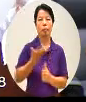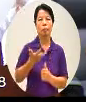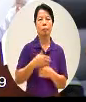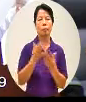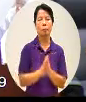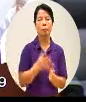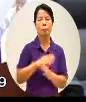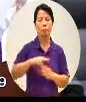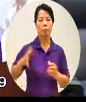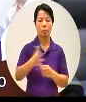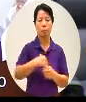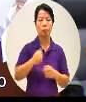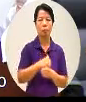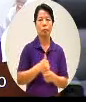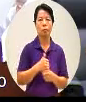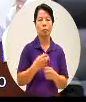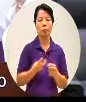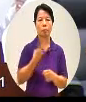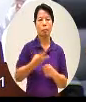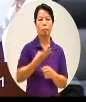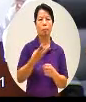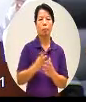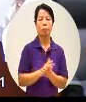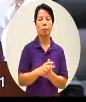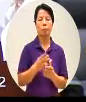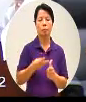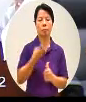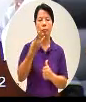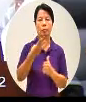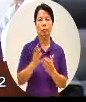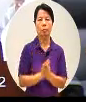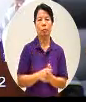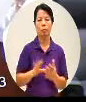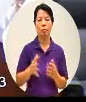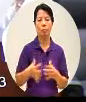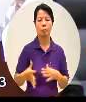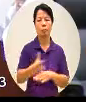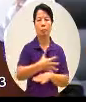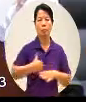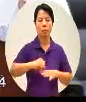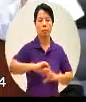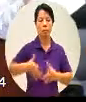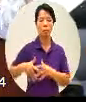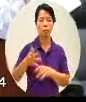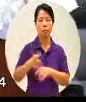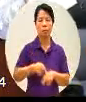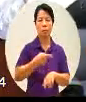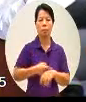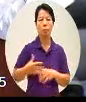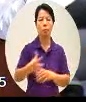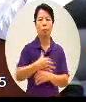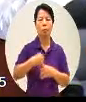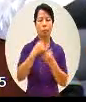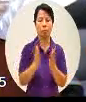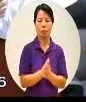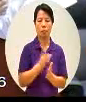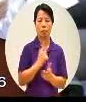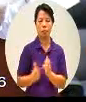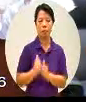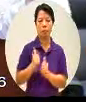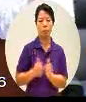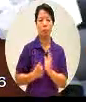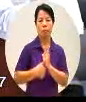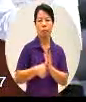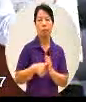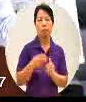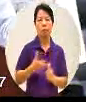三名。反正这个都是全国含那个国际性的啦吼，拢只要比的有条件的拢有